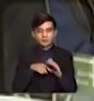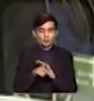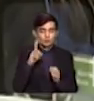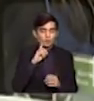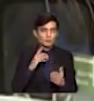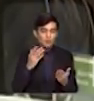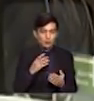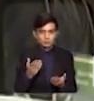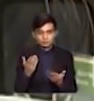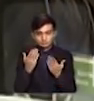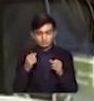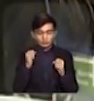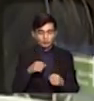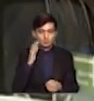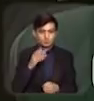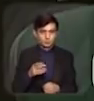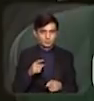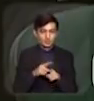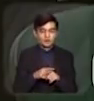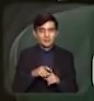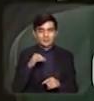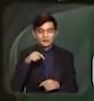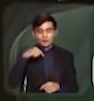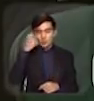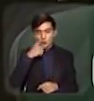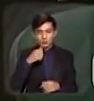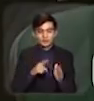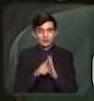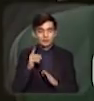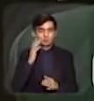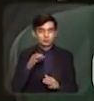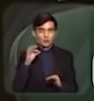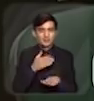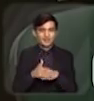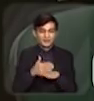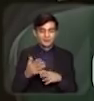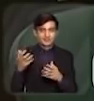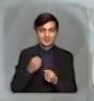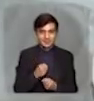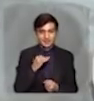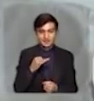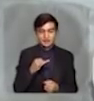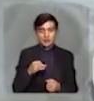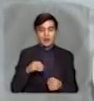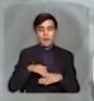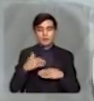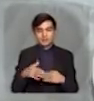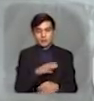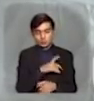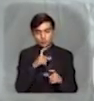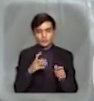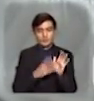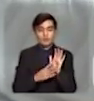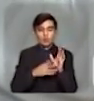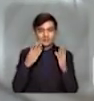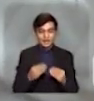екенін салыстыруға мүмкіндік тумақ. Сонымен қатар биылғы жылдың қаңтар айынан бастап кепілсіз несие алып, оны кешіктірген азаматтарға 90